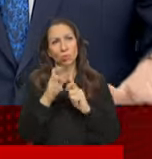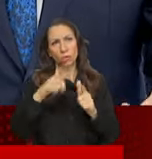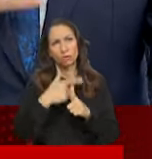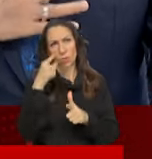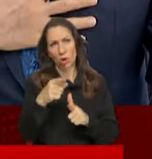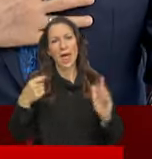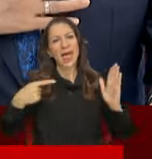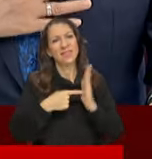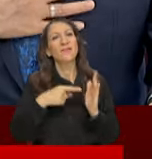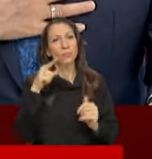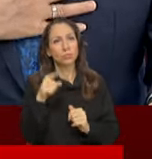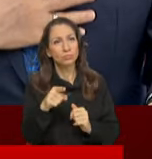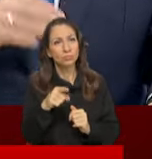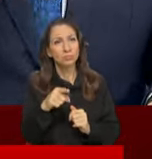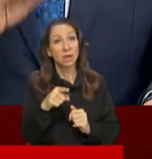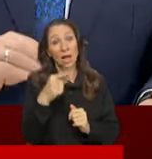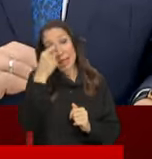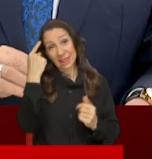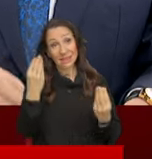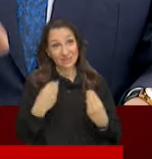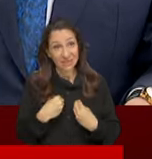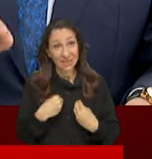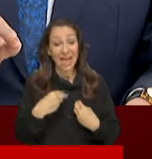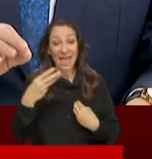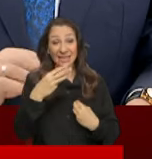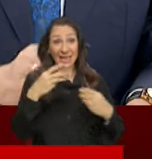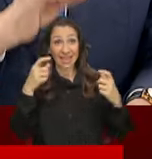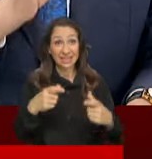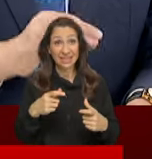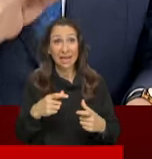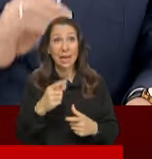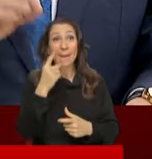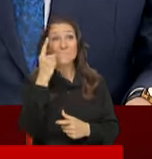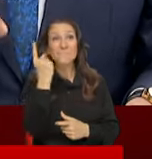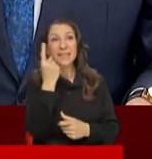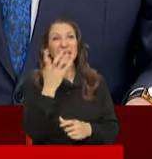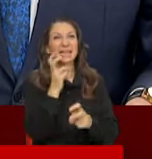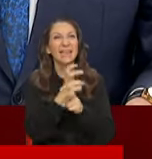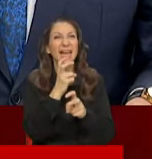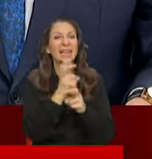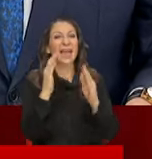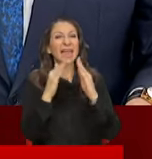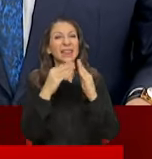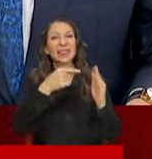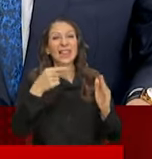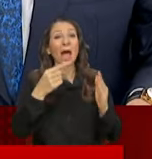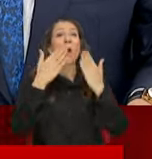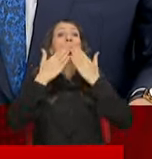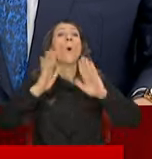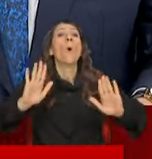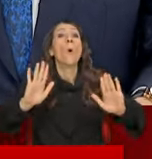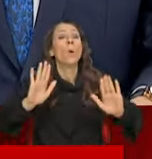bu dönüş hedefimiz şu Allah nasip ederse Esenlerde bir tane riskli Yapı kalmayıncaya